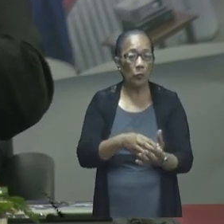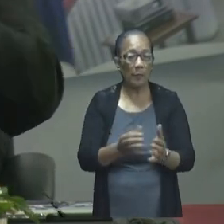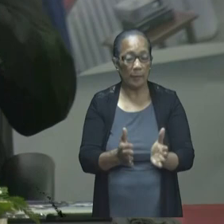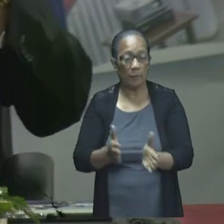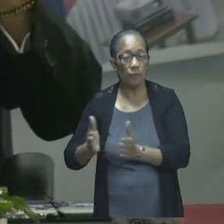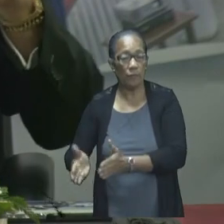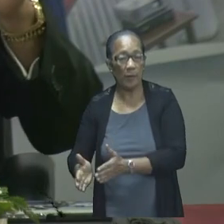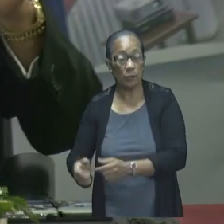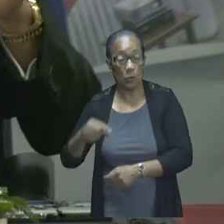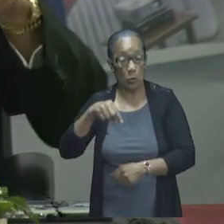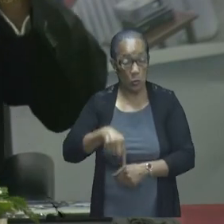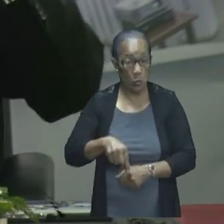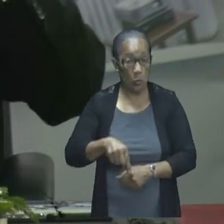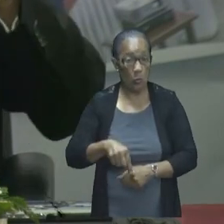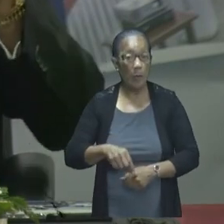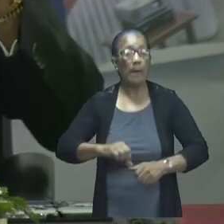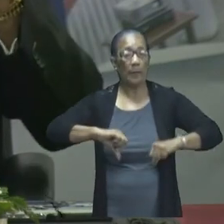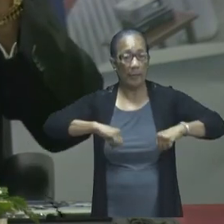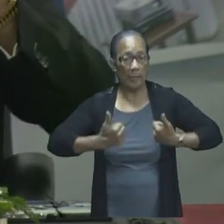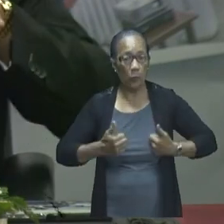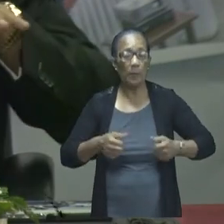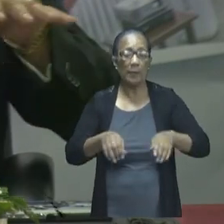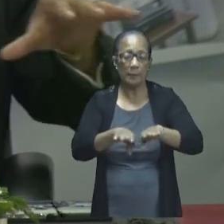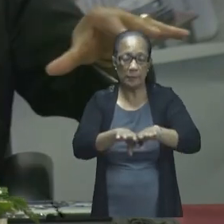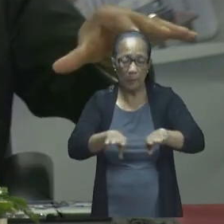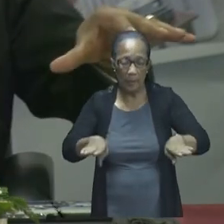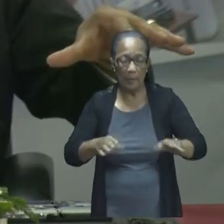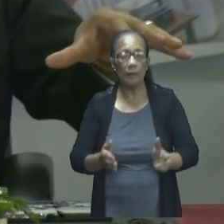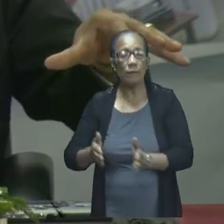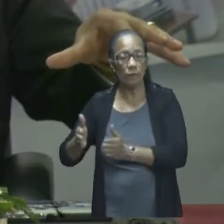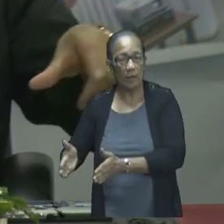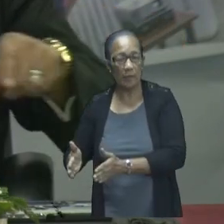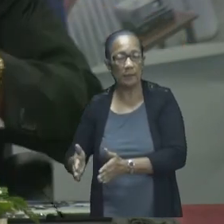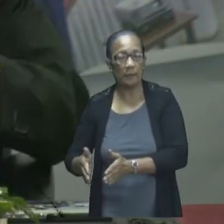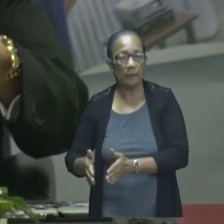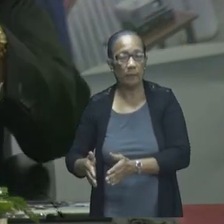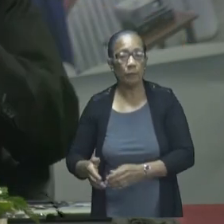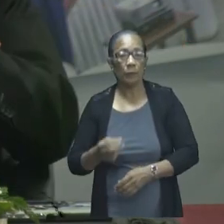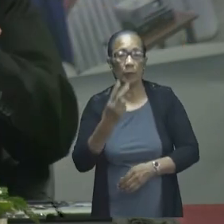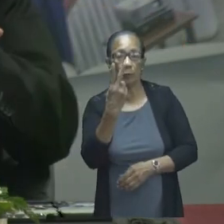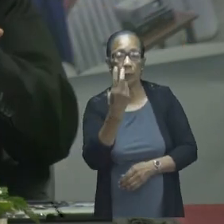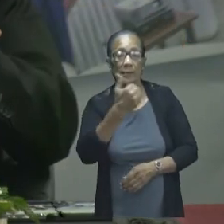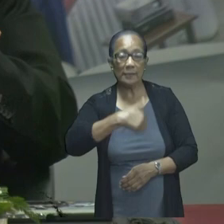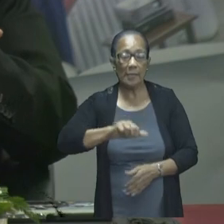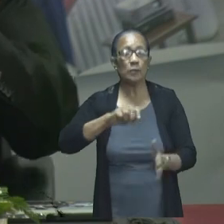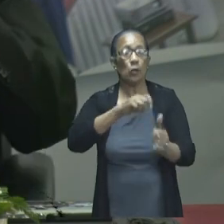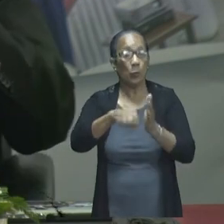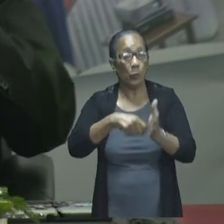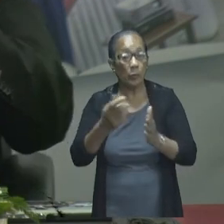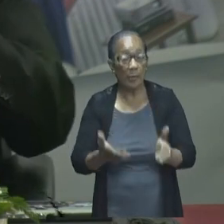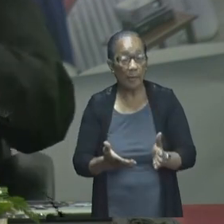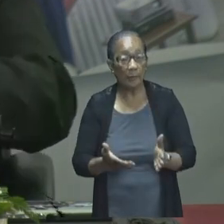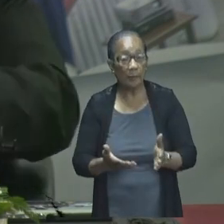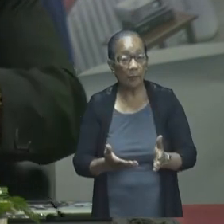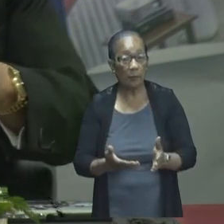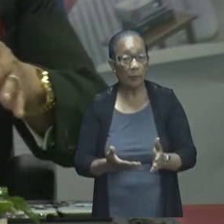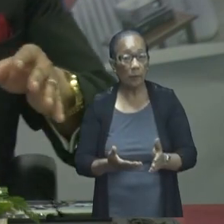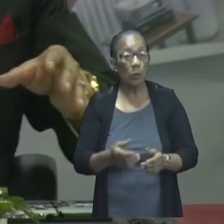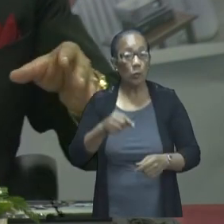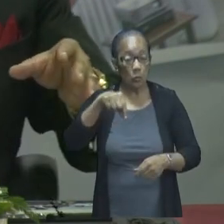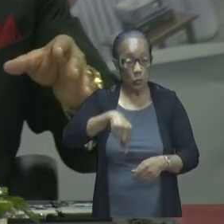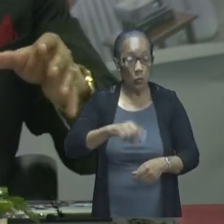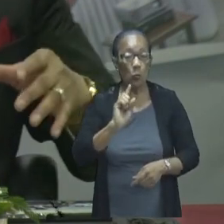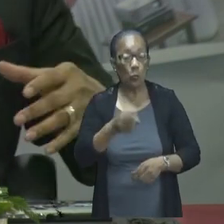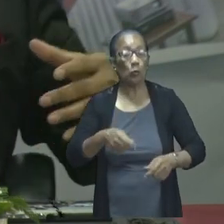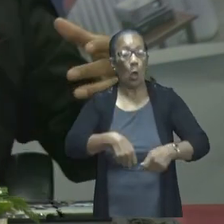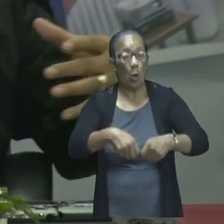en nu gaan we naar de stabilisatie was in de stabilisatie fase moet dat delivery de 62 projecten die wel goed dat die moeten uitvoeren